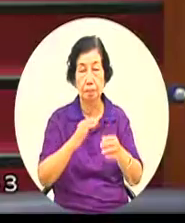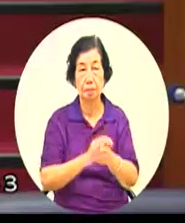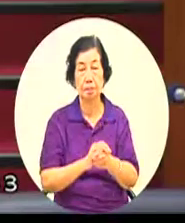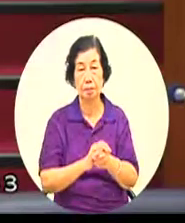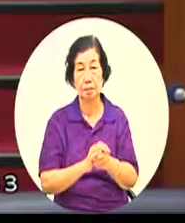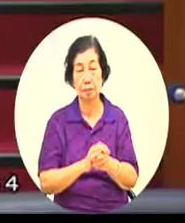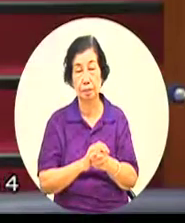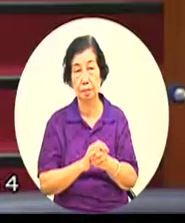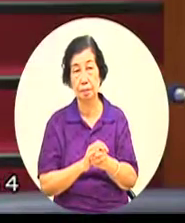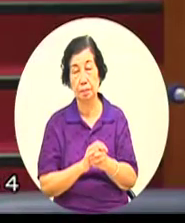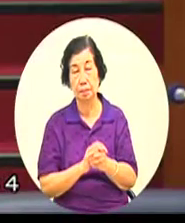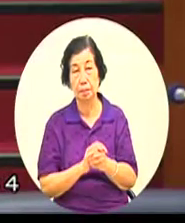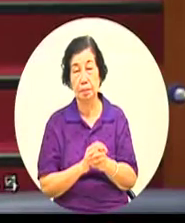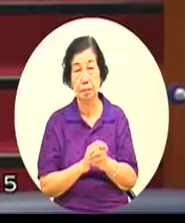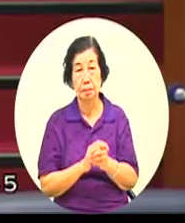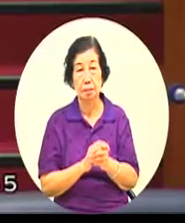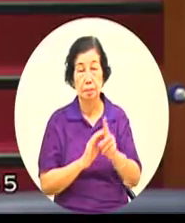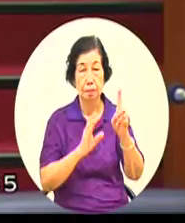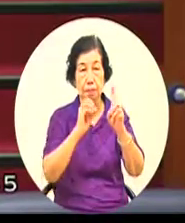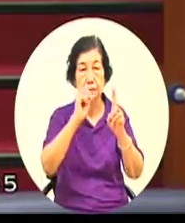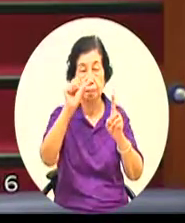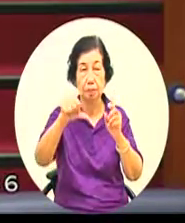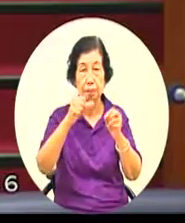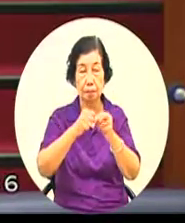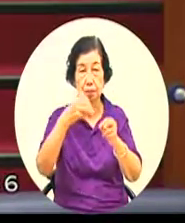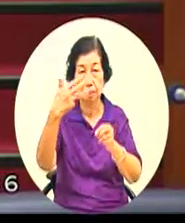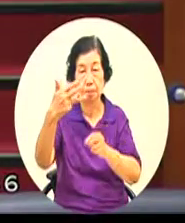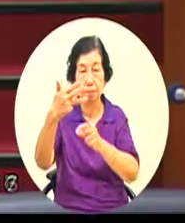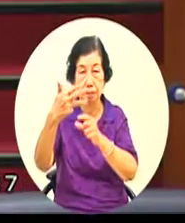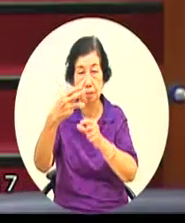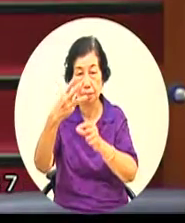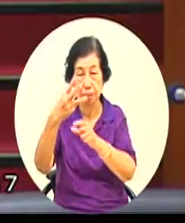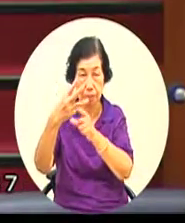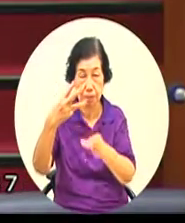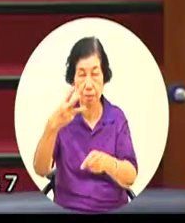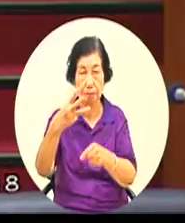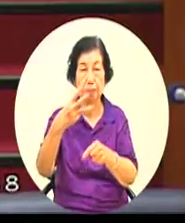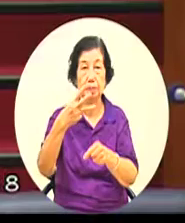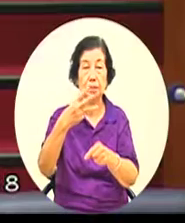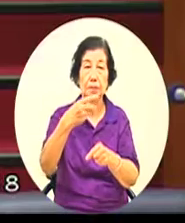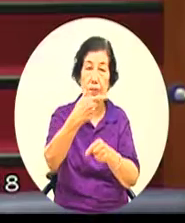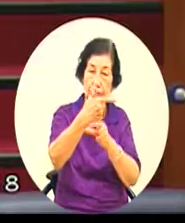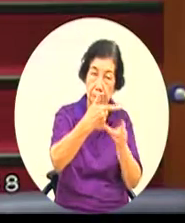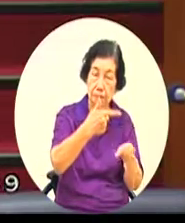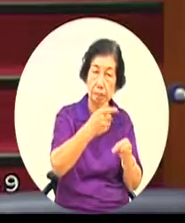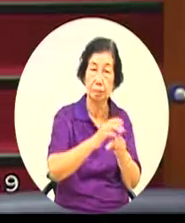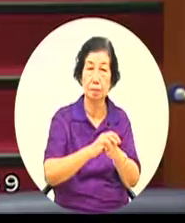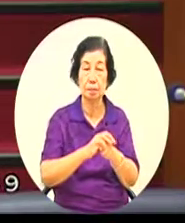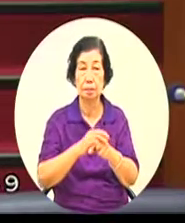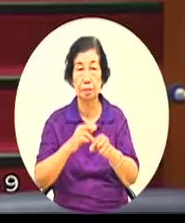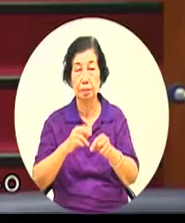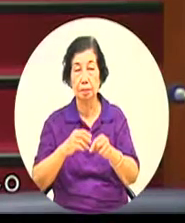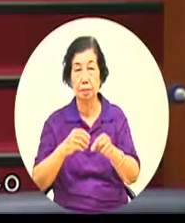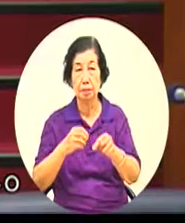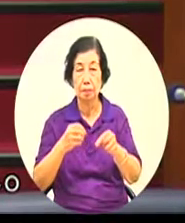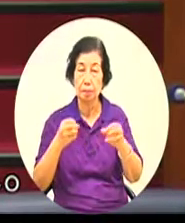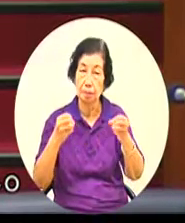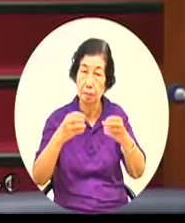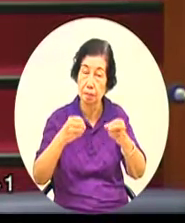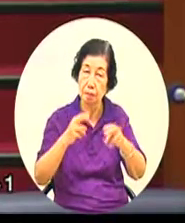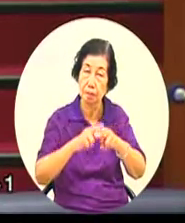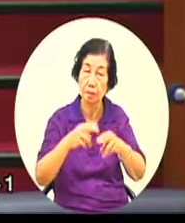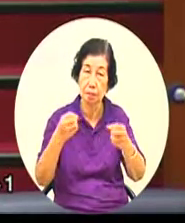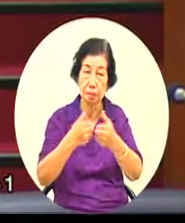105年3月24日、4月7日、6月1日三次的这一个座谈，甚至于在讨论的时候，好像没